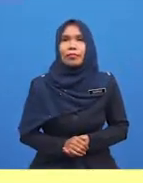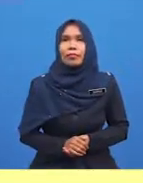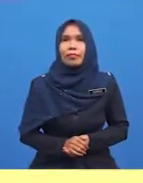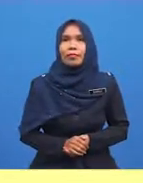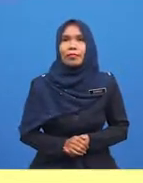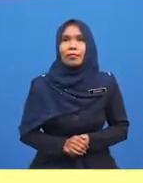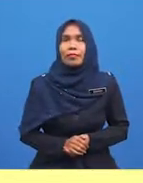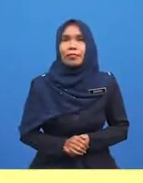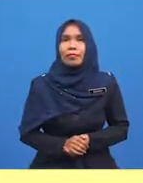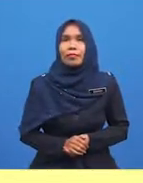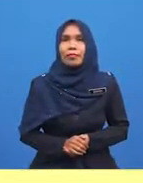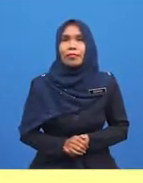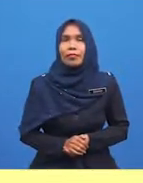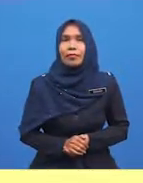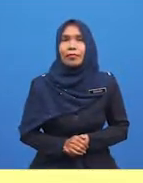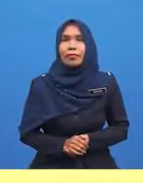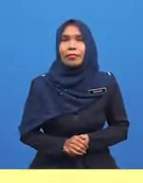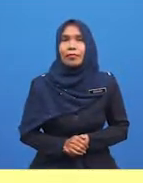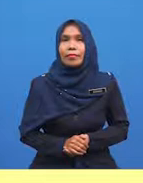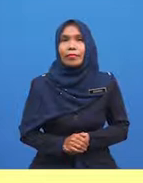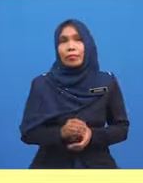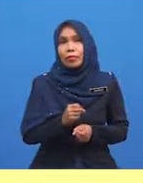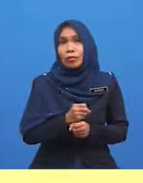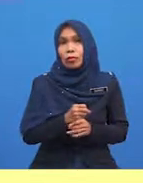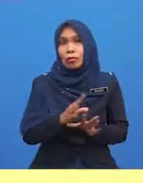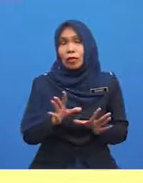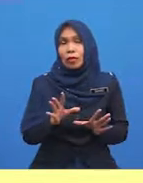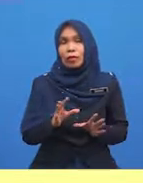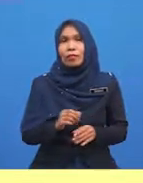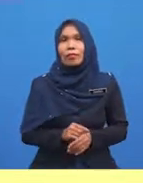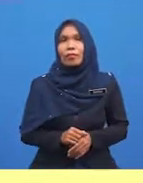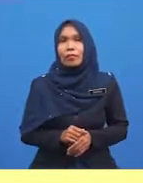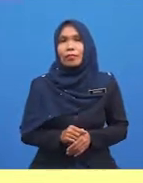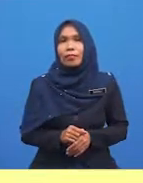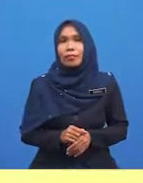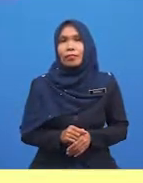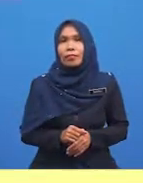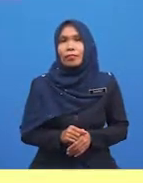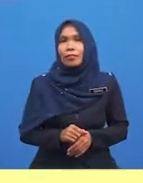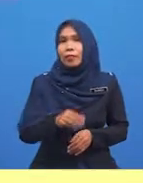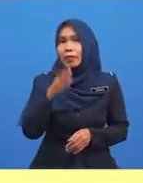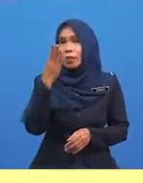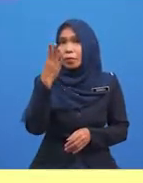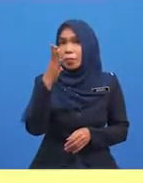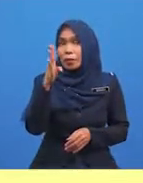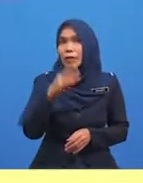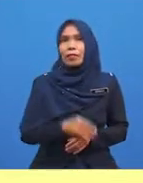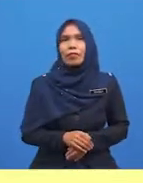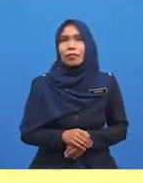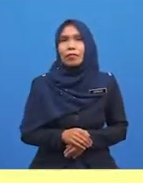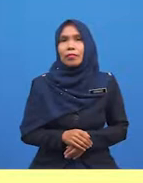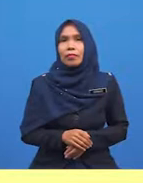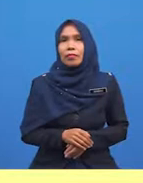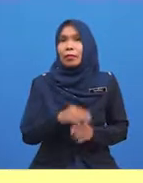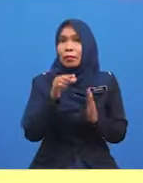raya? Ya, betul. Kita telah melalui 14 pilihan